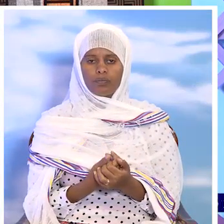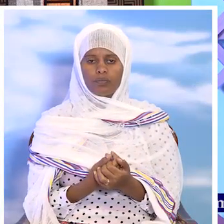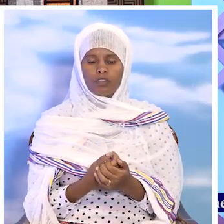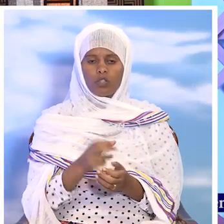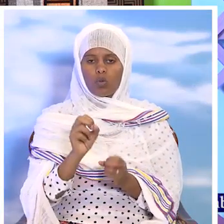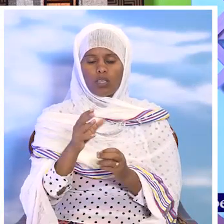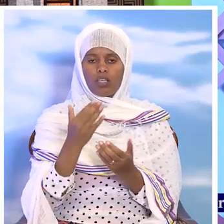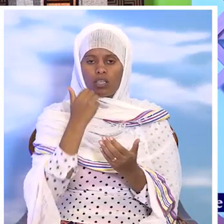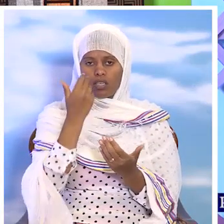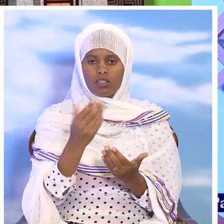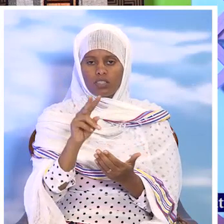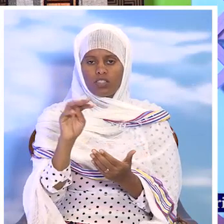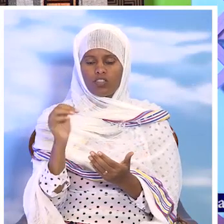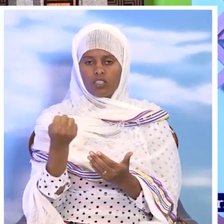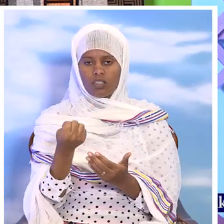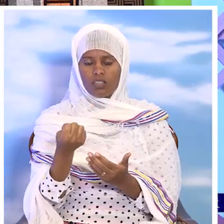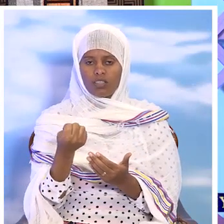ዕለቱ 29